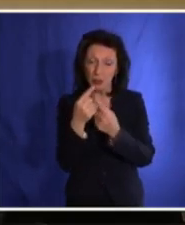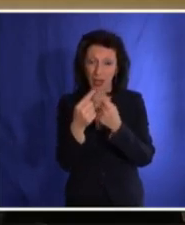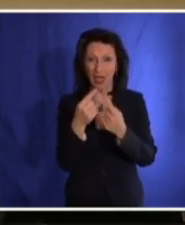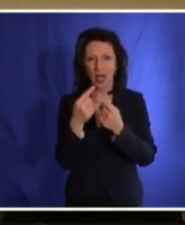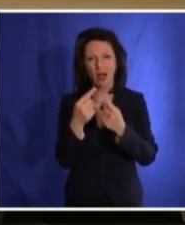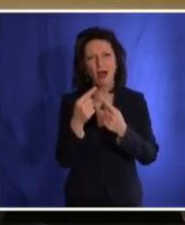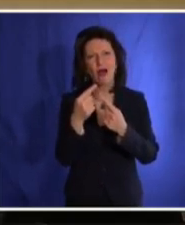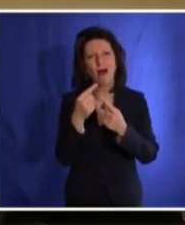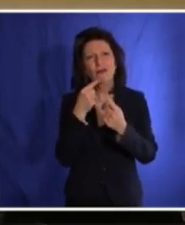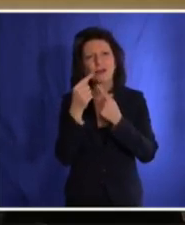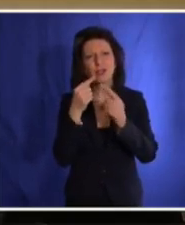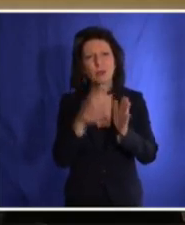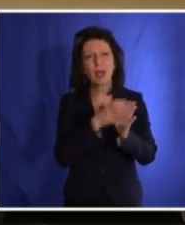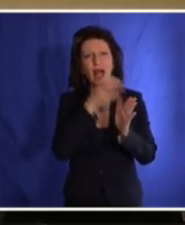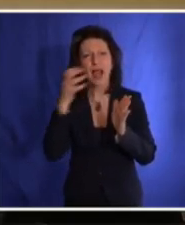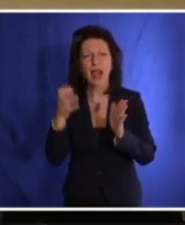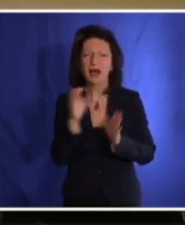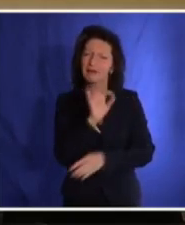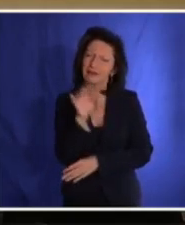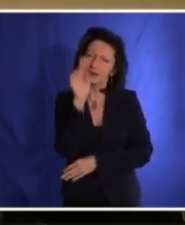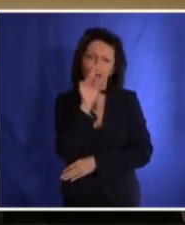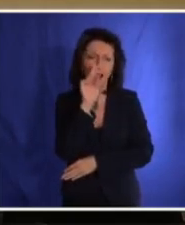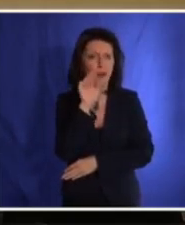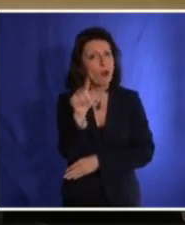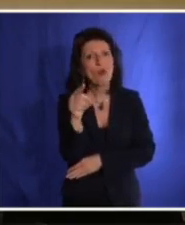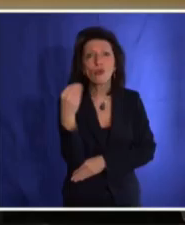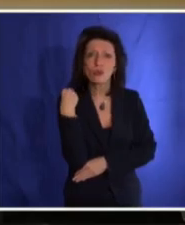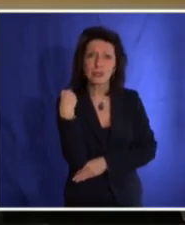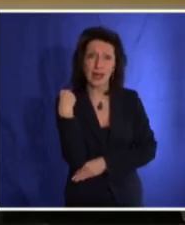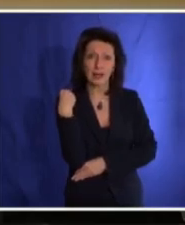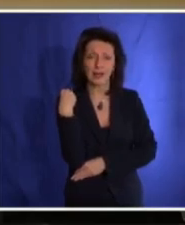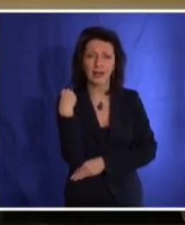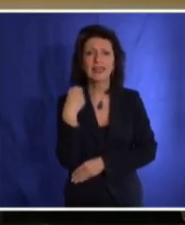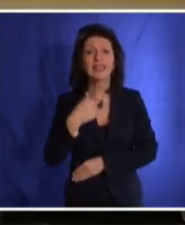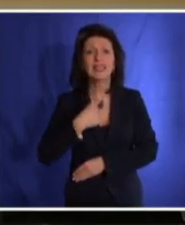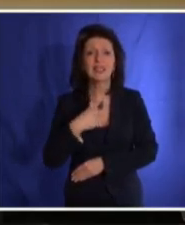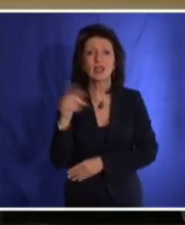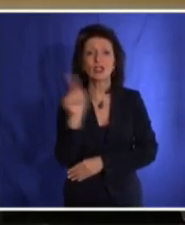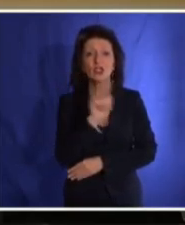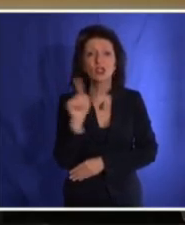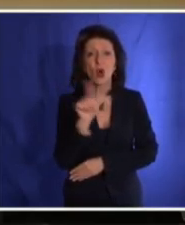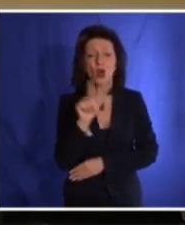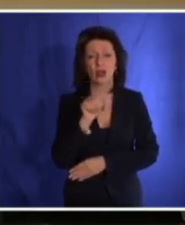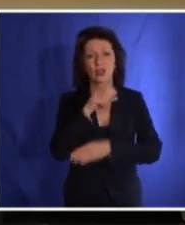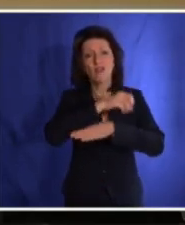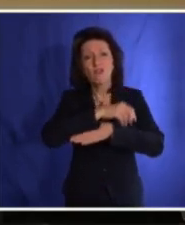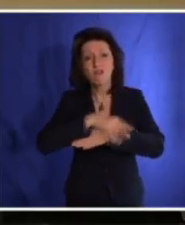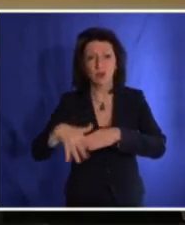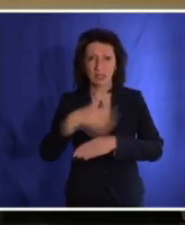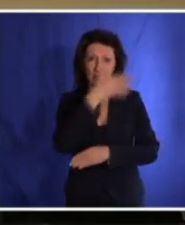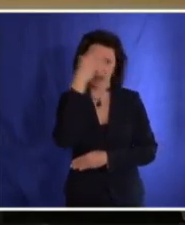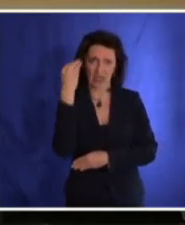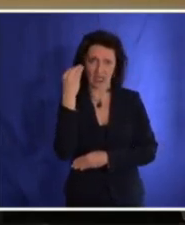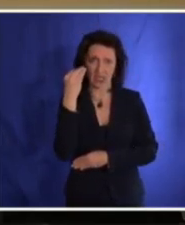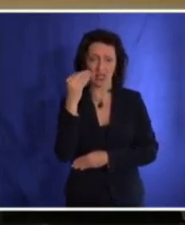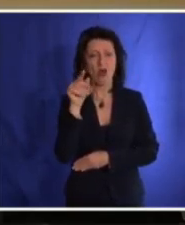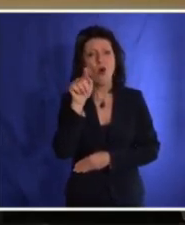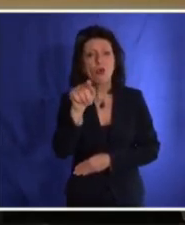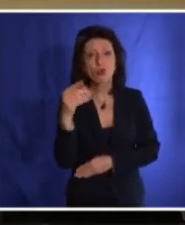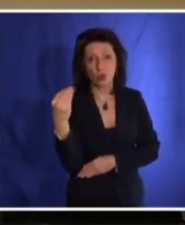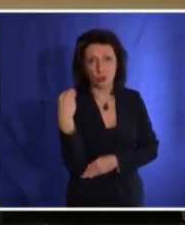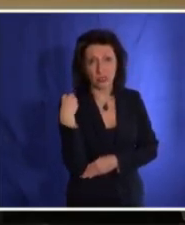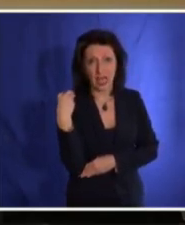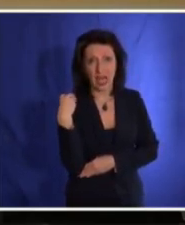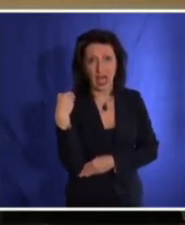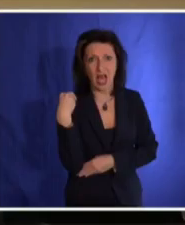in diesem langen und liebevollen Gespräch hast du zu mir gesagt, vergiss nie deine Wurzeln und